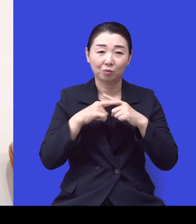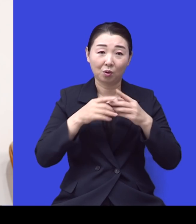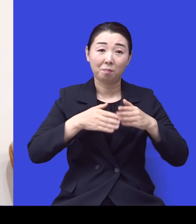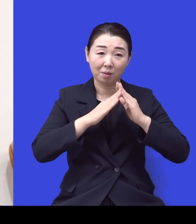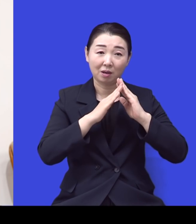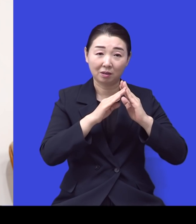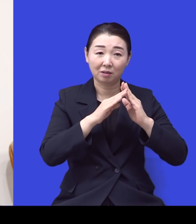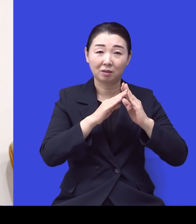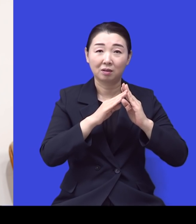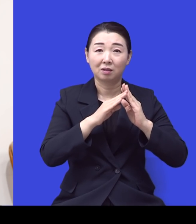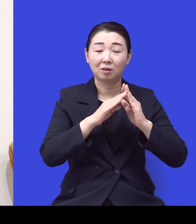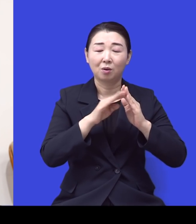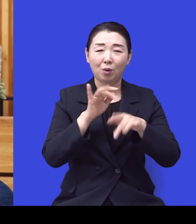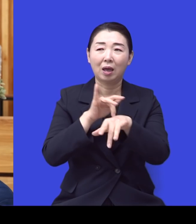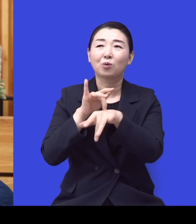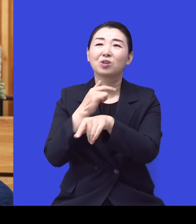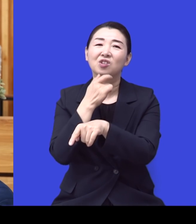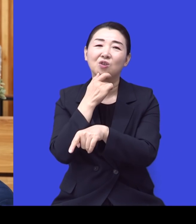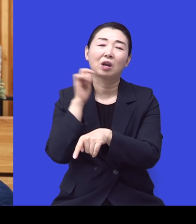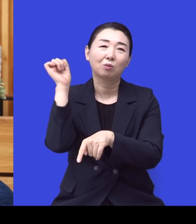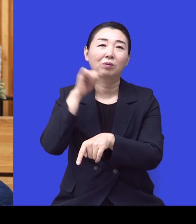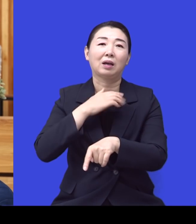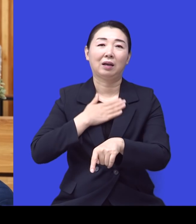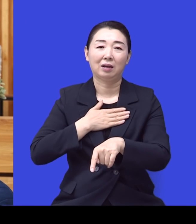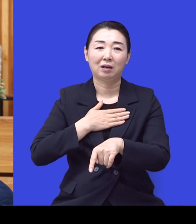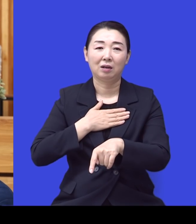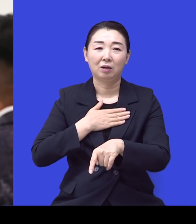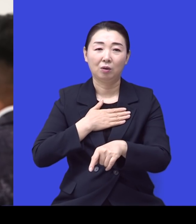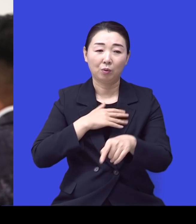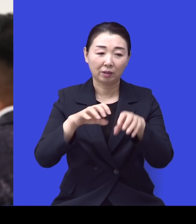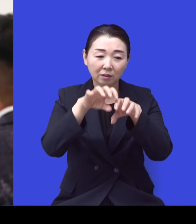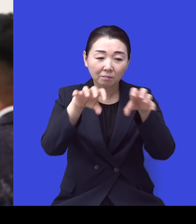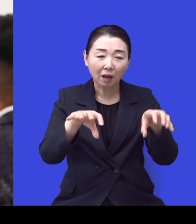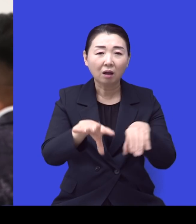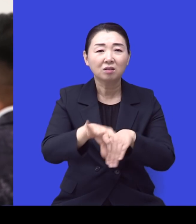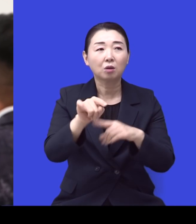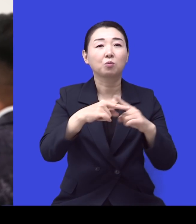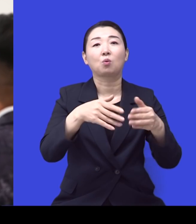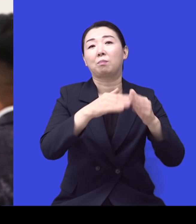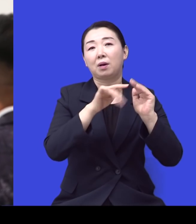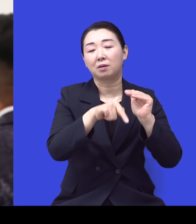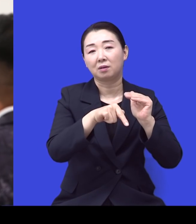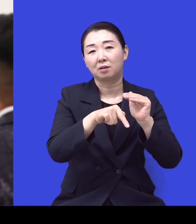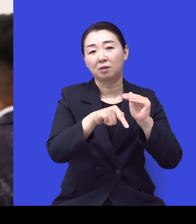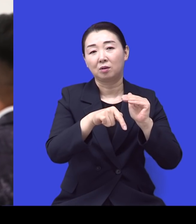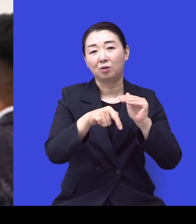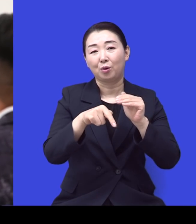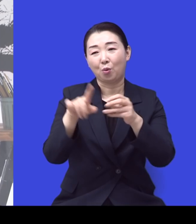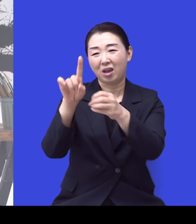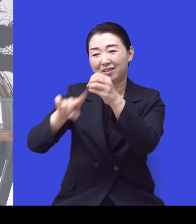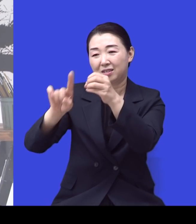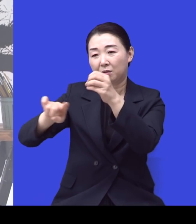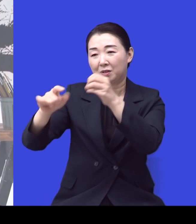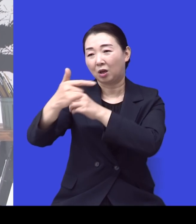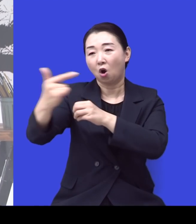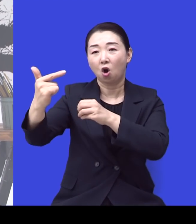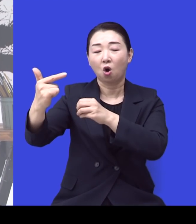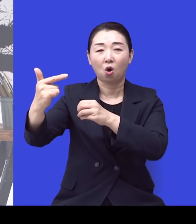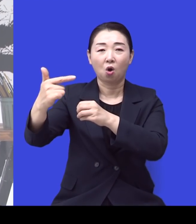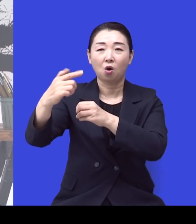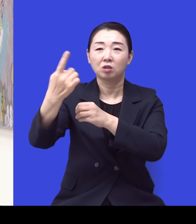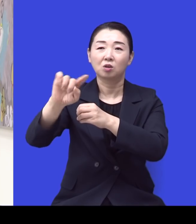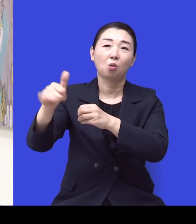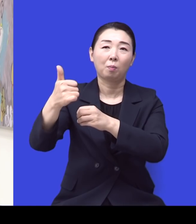세워지는 것을 그렇게 마귀가 싫어하는 거예요. 그렇죠, 그렇죠. 그 마을에는 처음 있는 일이고 네, 네, 직지사라고 하는 초반 1500년 예, 마을 절이고.